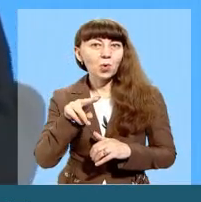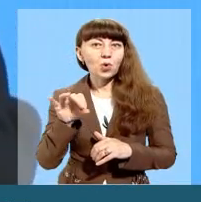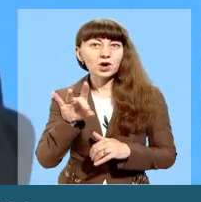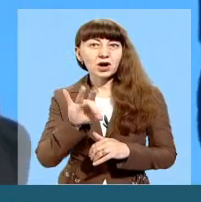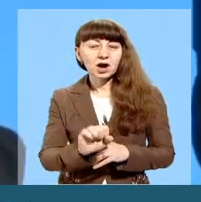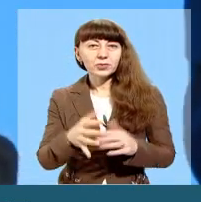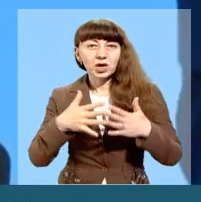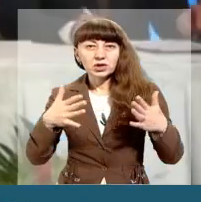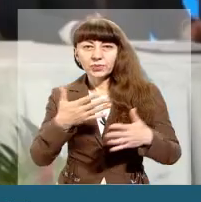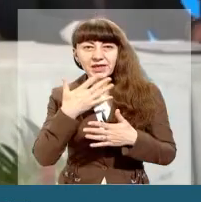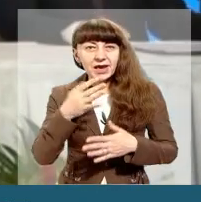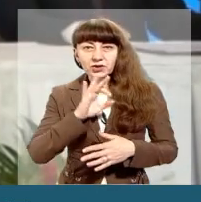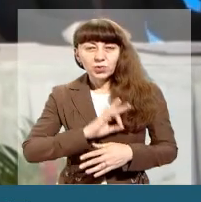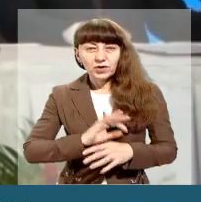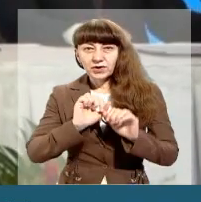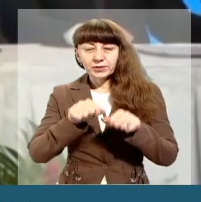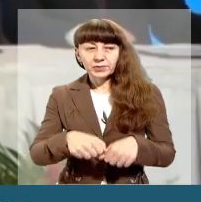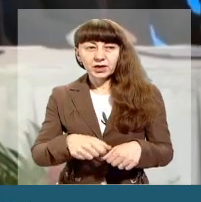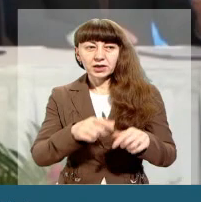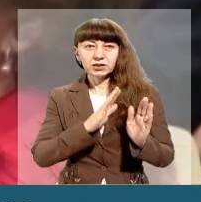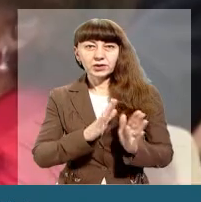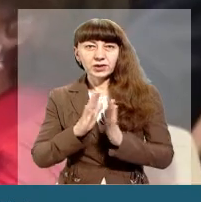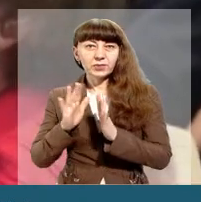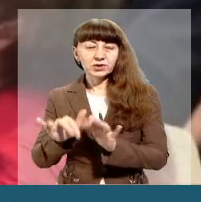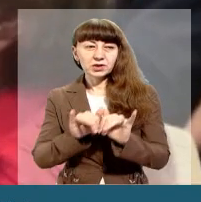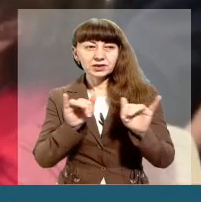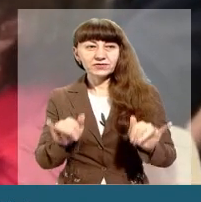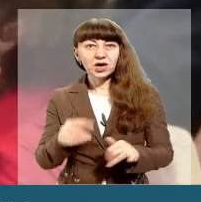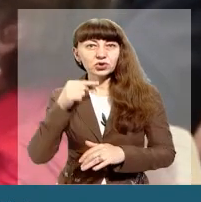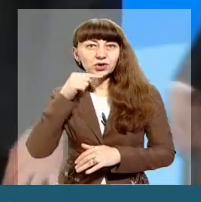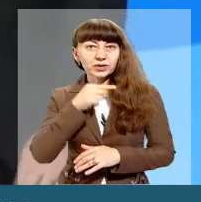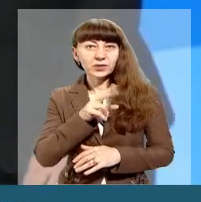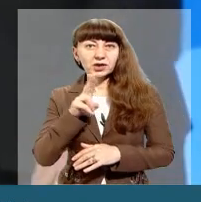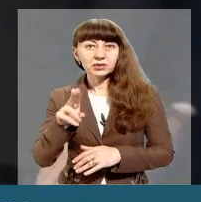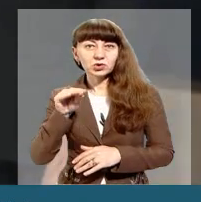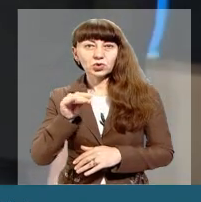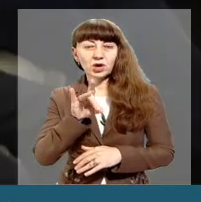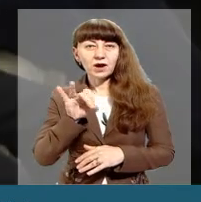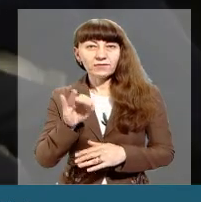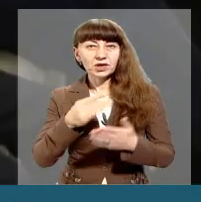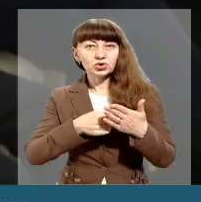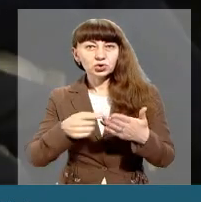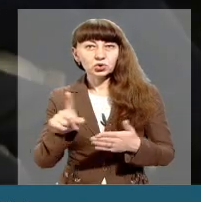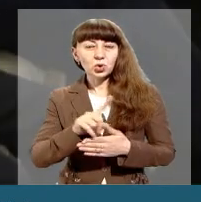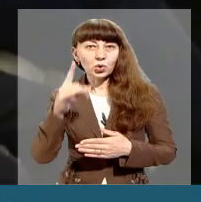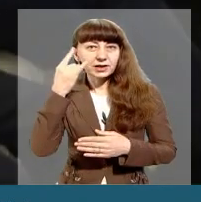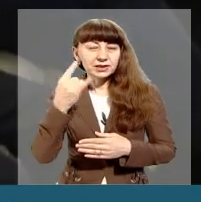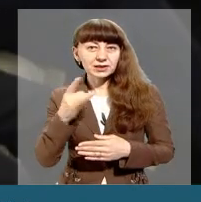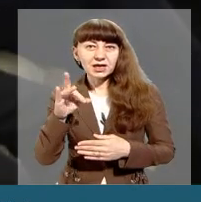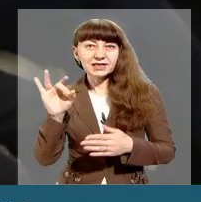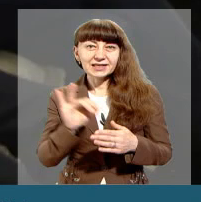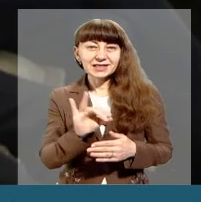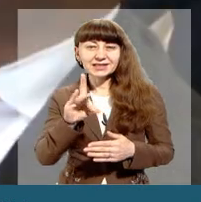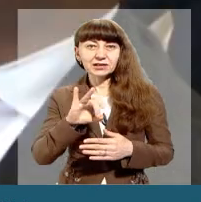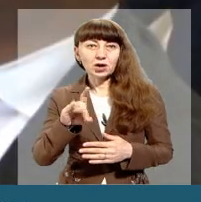огромными неиспользованными возможностями и динамично развивающейся экономикой. Касым-Жомарт Токаев подчеркнул, что Казахстан и Сингапур, несмотря